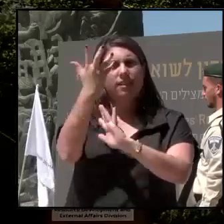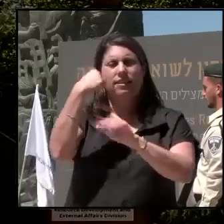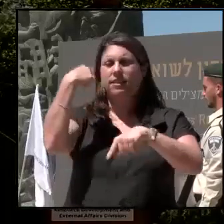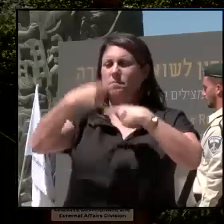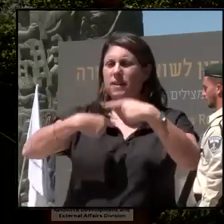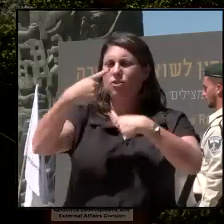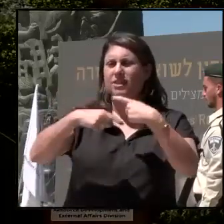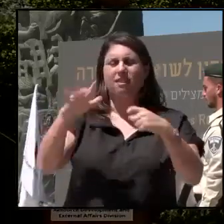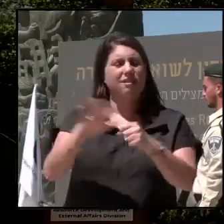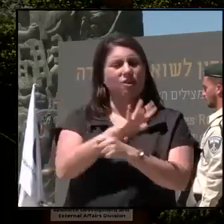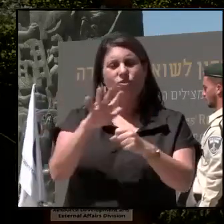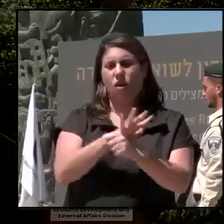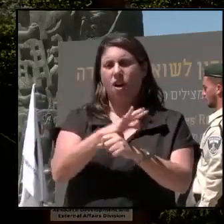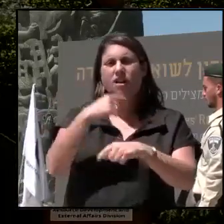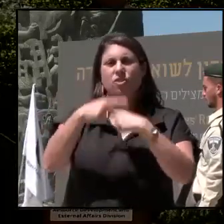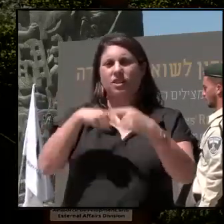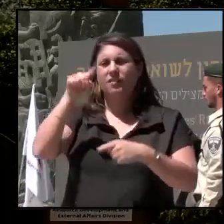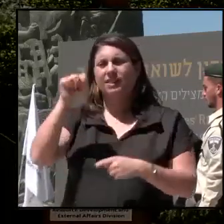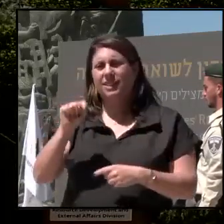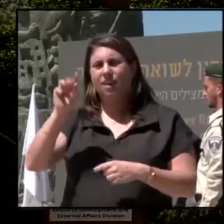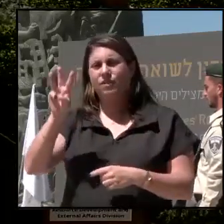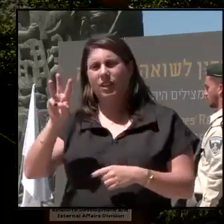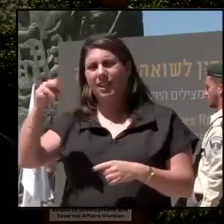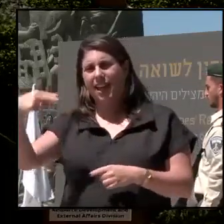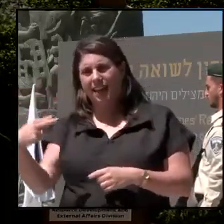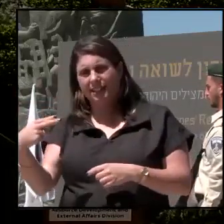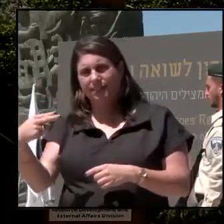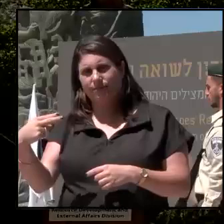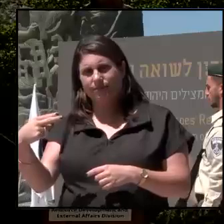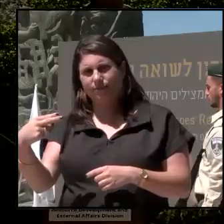בשנות השואה תפשין עד תפשין ה.